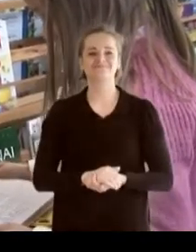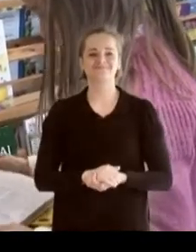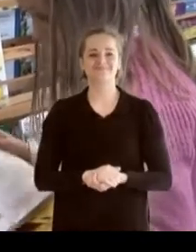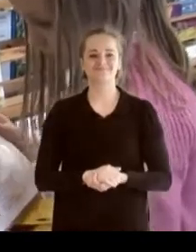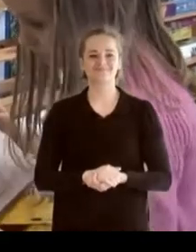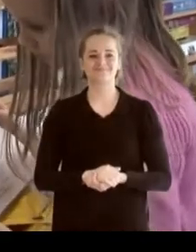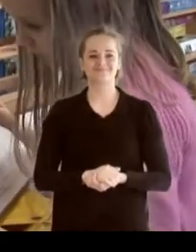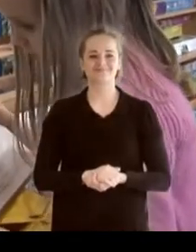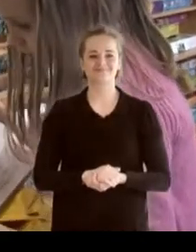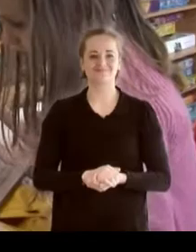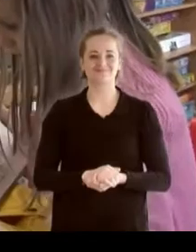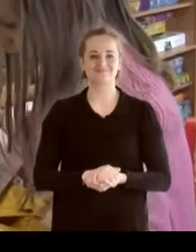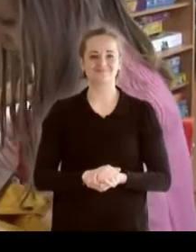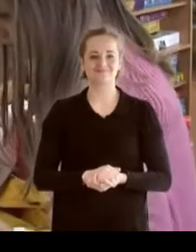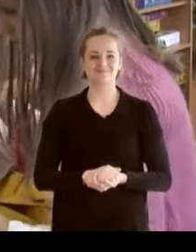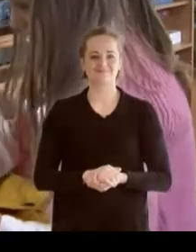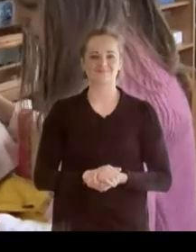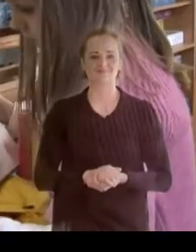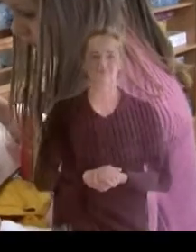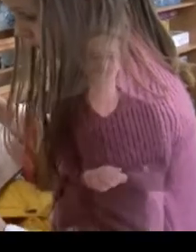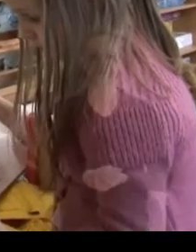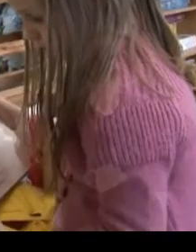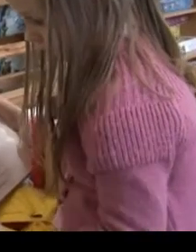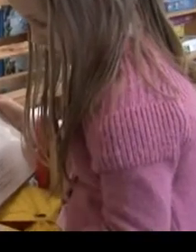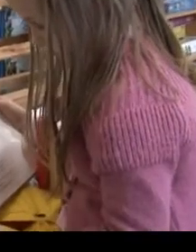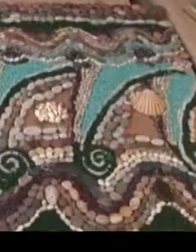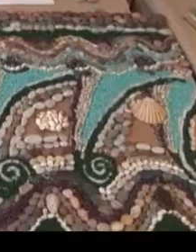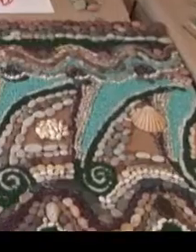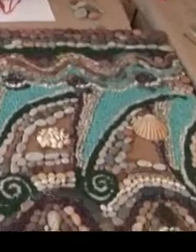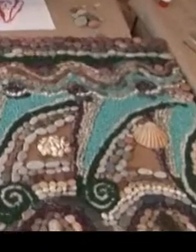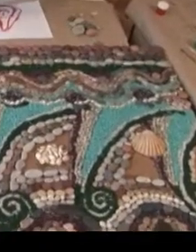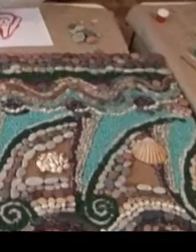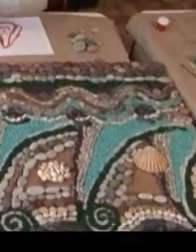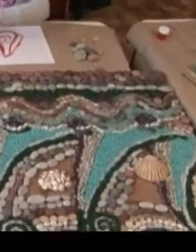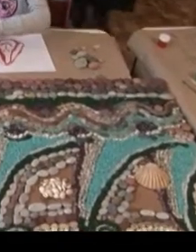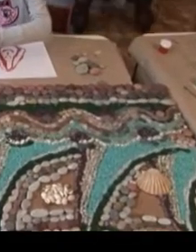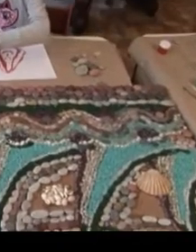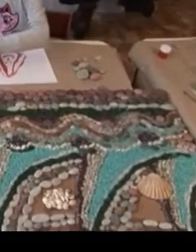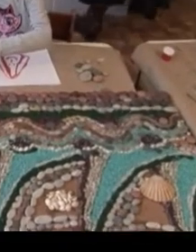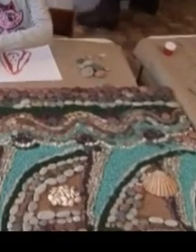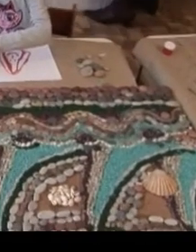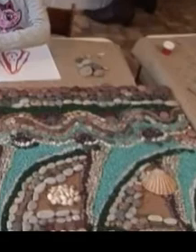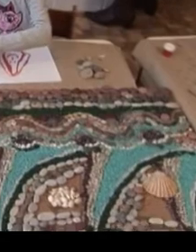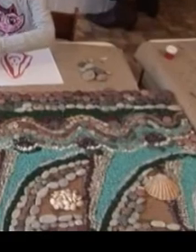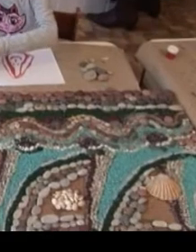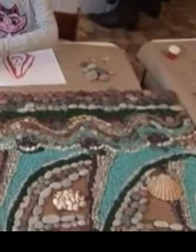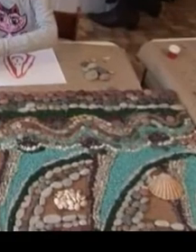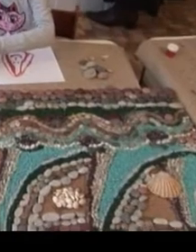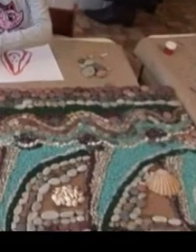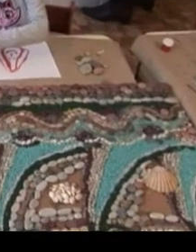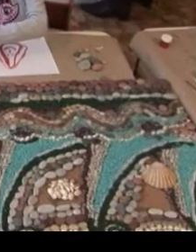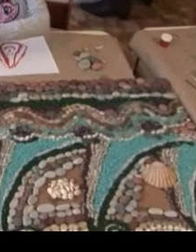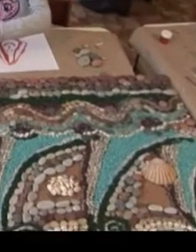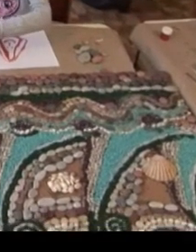išmok mylėti žodžius, nes tai, ką tu sakai, išgirs